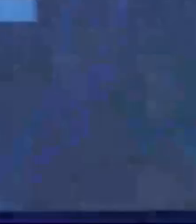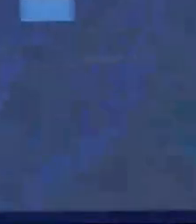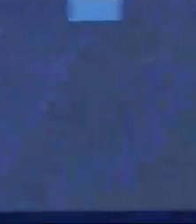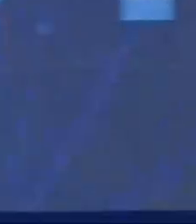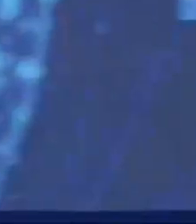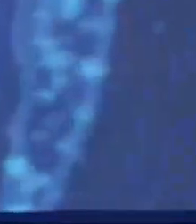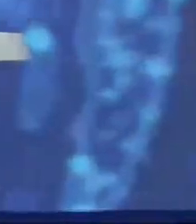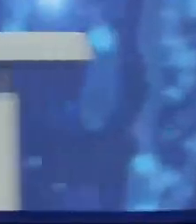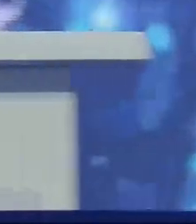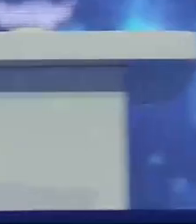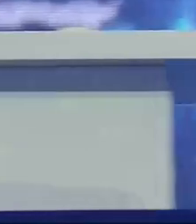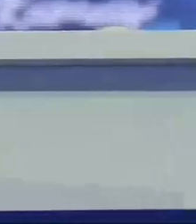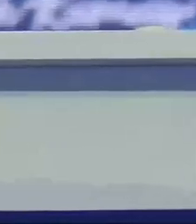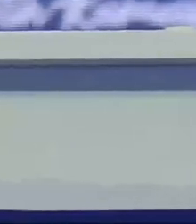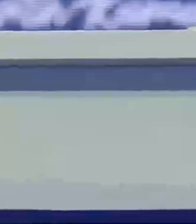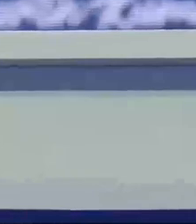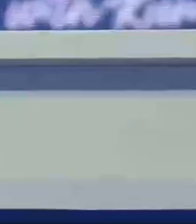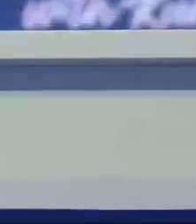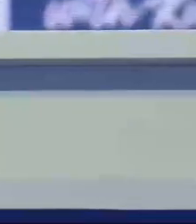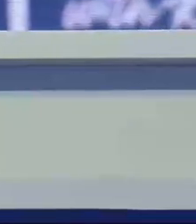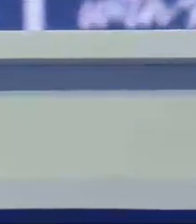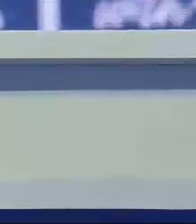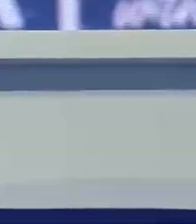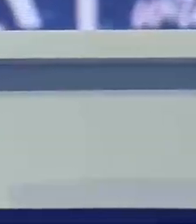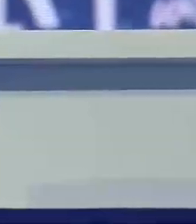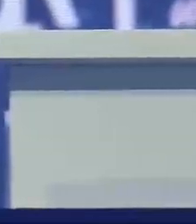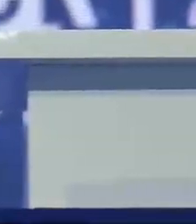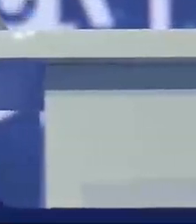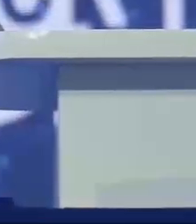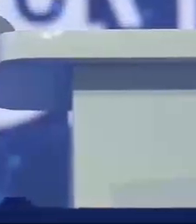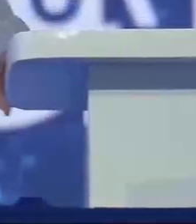la paix avec Dieu par notre Seigneur Jésus-Christ.